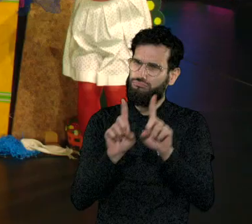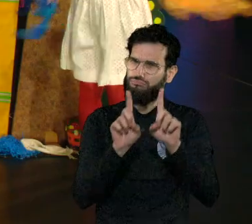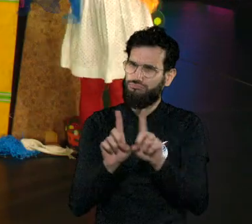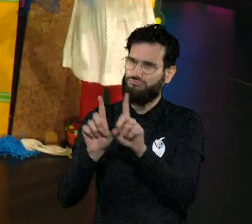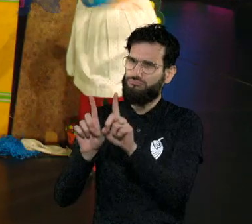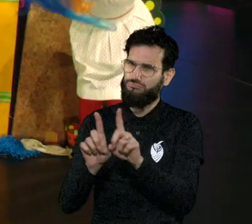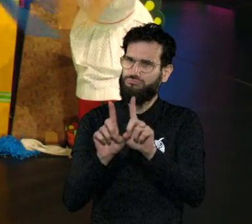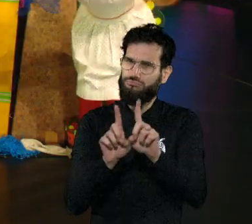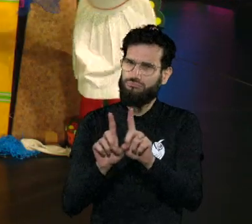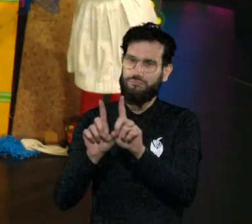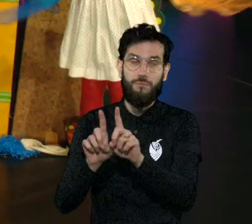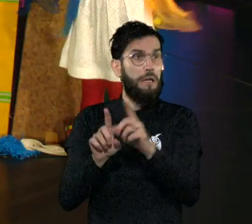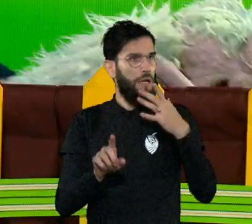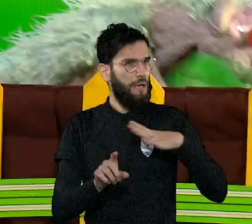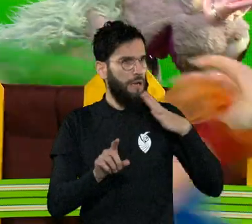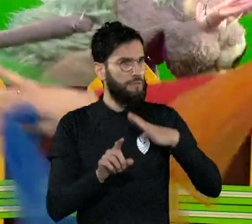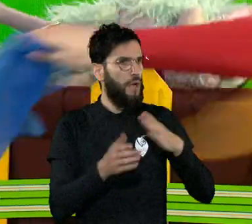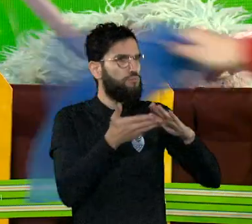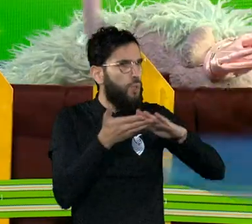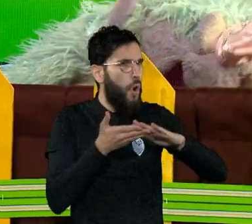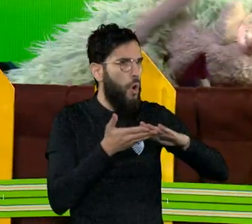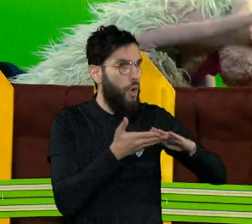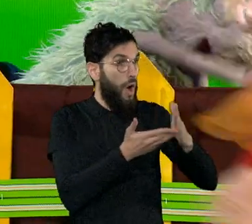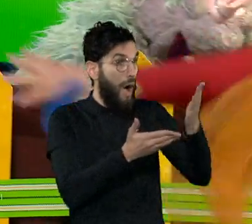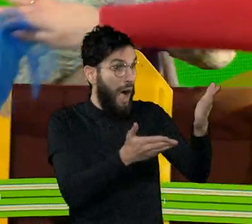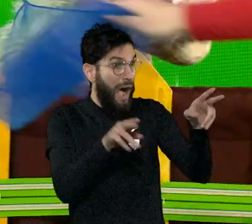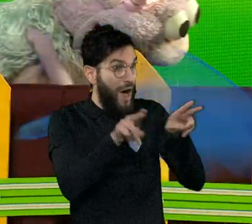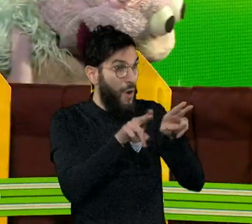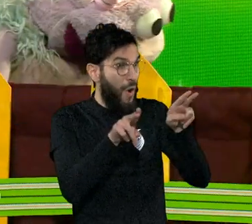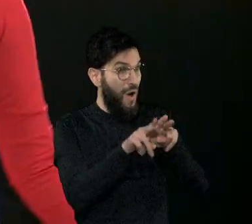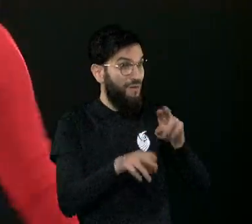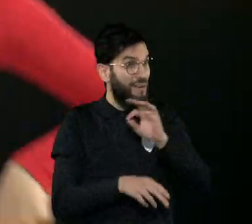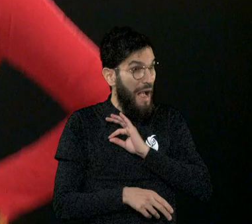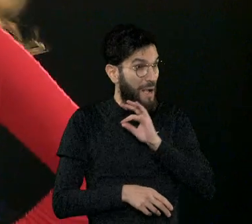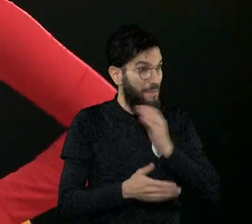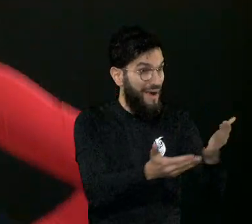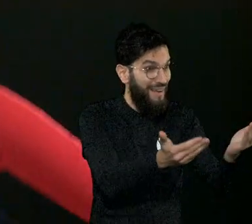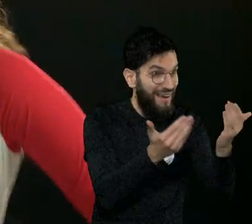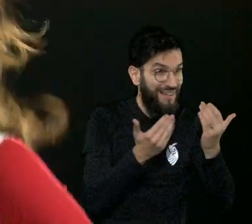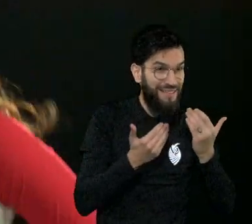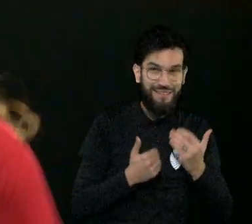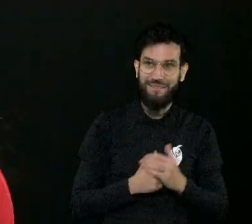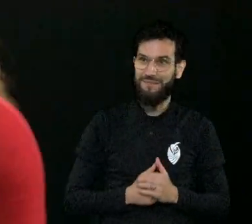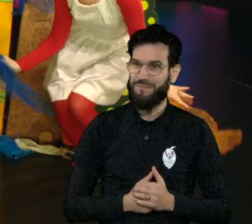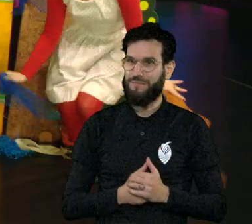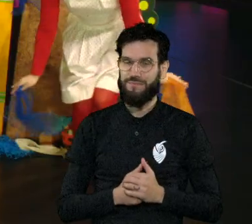s Ariel, to by predsa každý chcel,